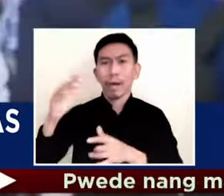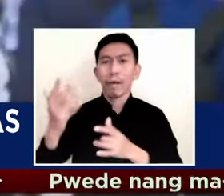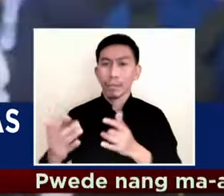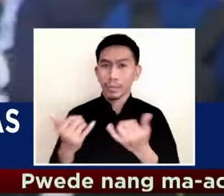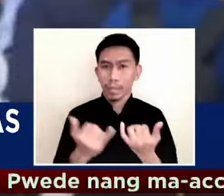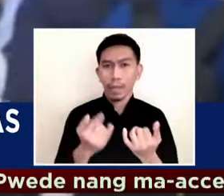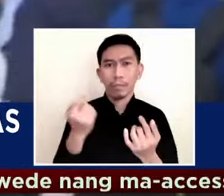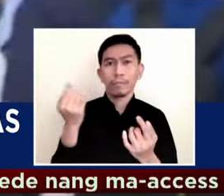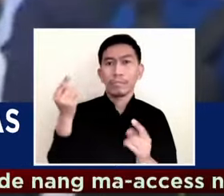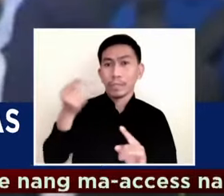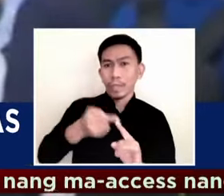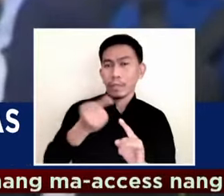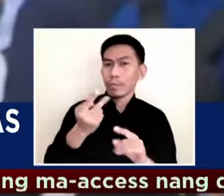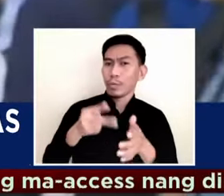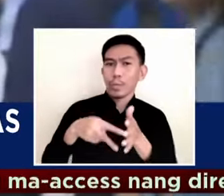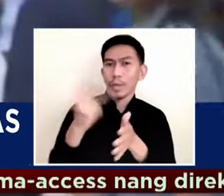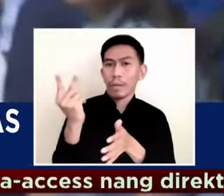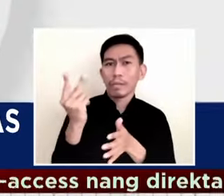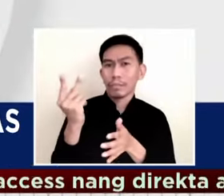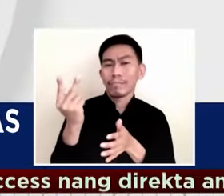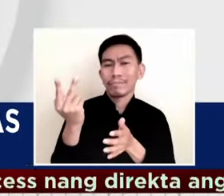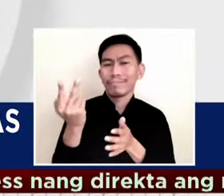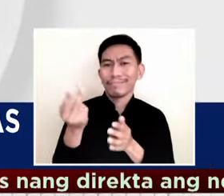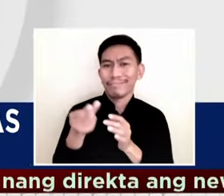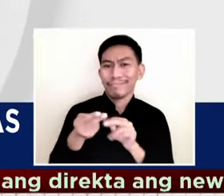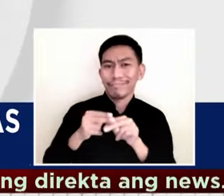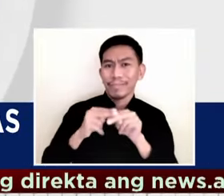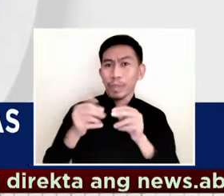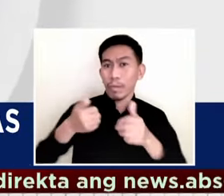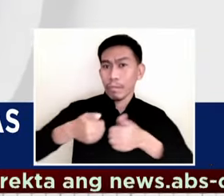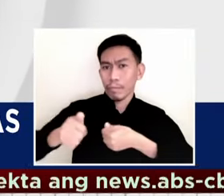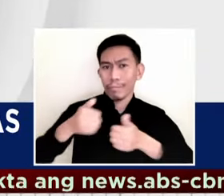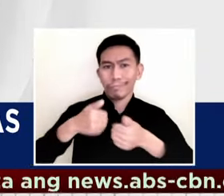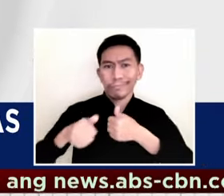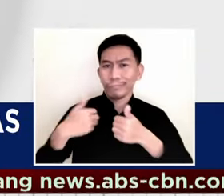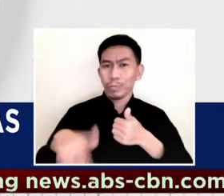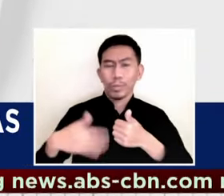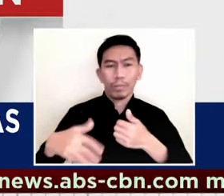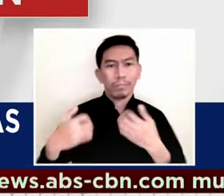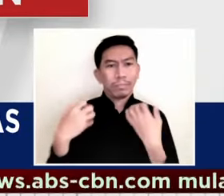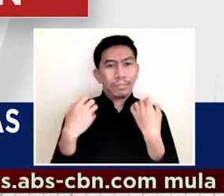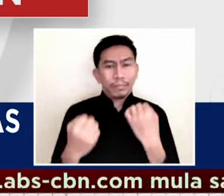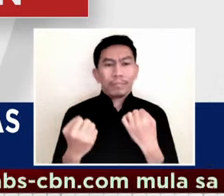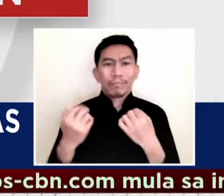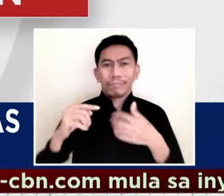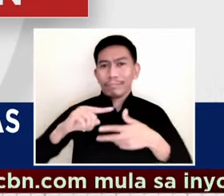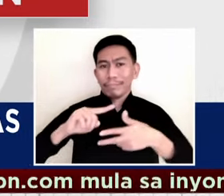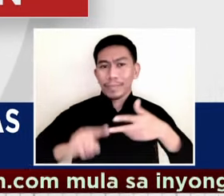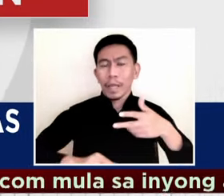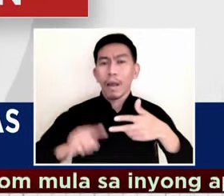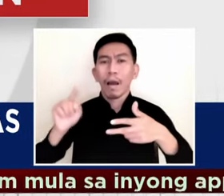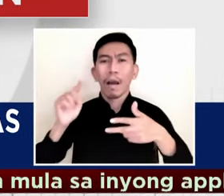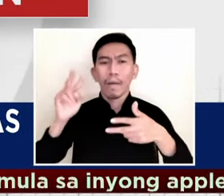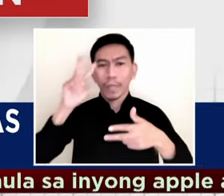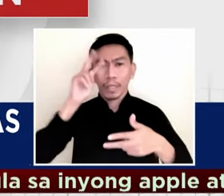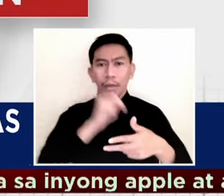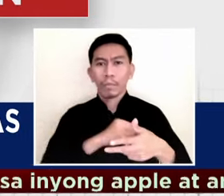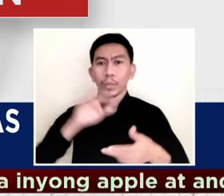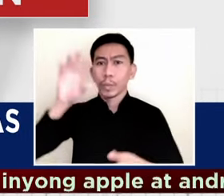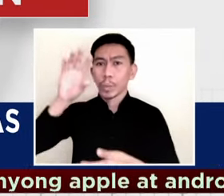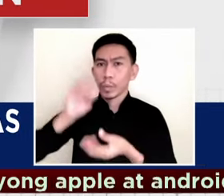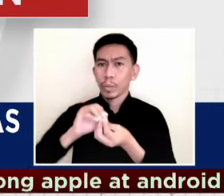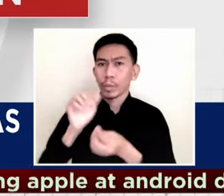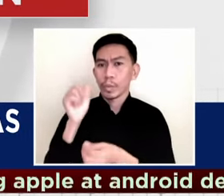ngayon. Matindi ang kompetisyon. Ang Vietnam umabot sa mahigit na 12 million noong nakaraang